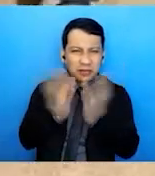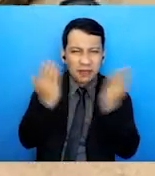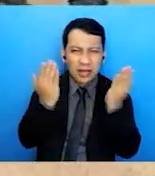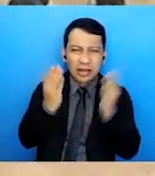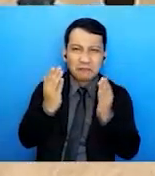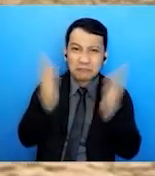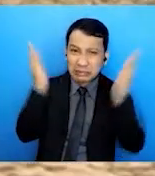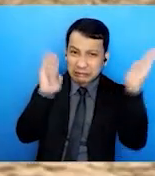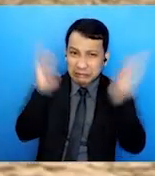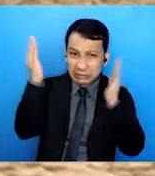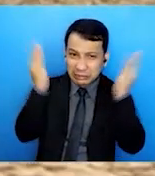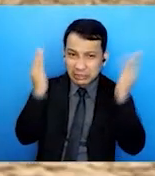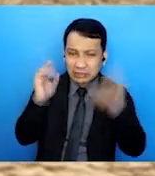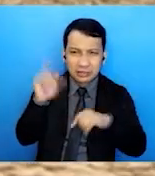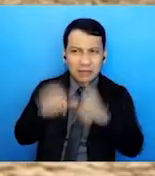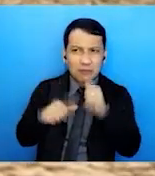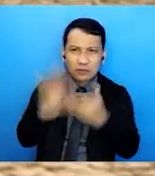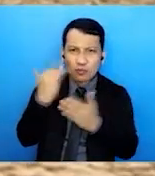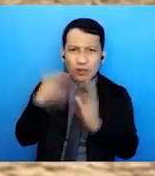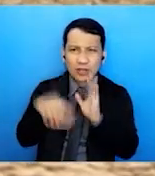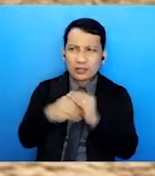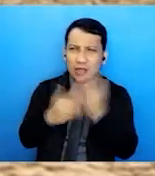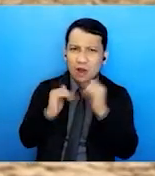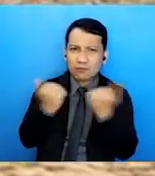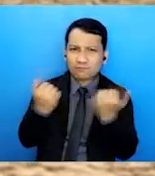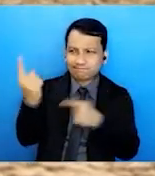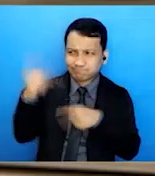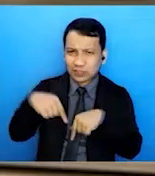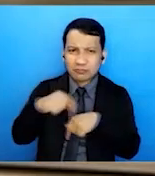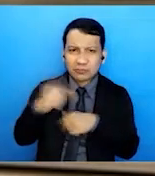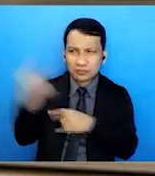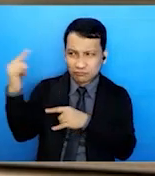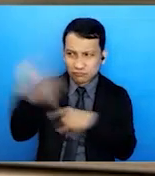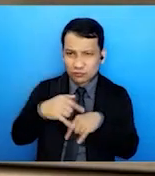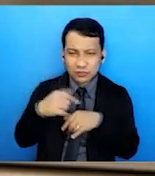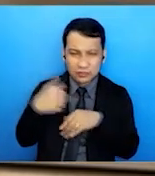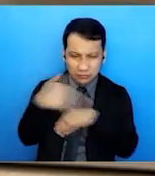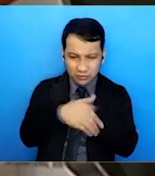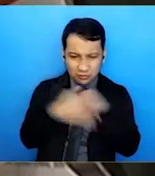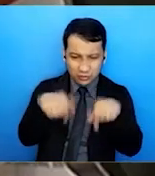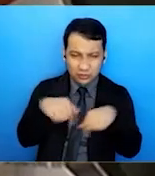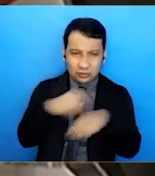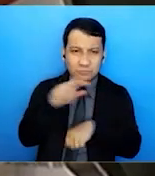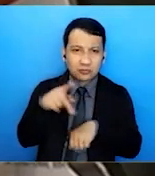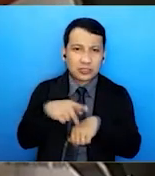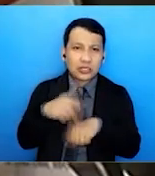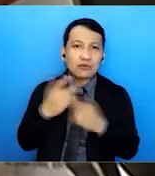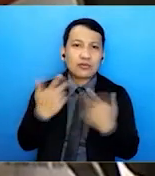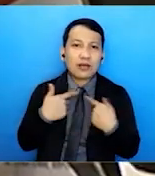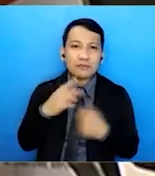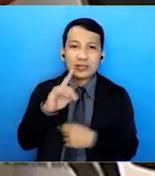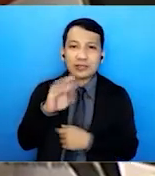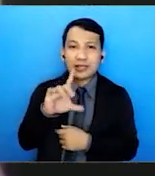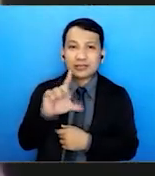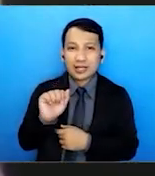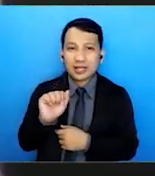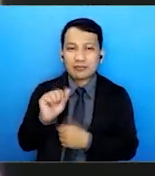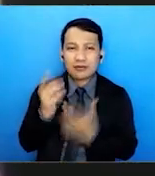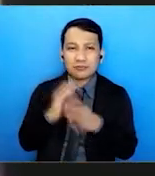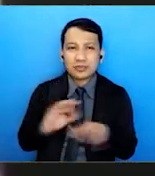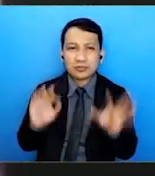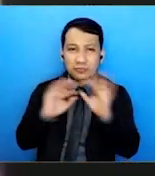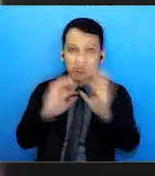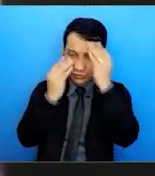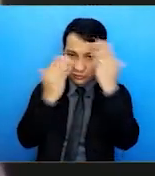sanang kalimutan kung paano nakapasok ang Delta variant sa Pilipinas. We should always have strict implementation of